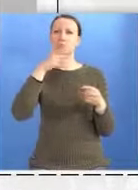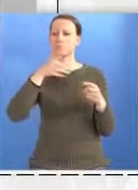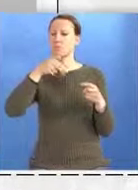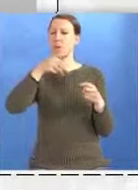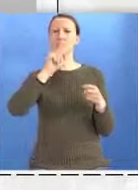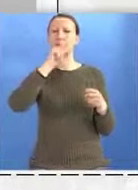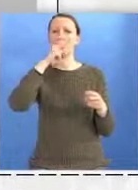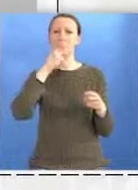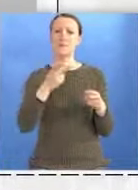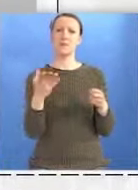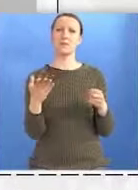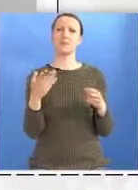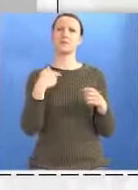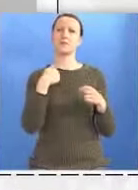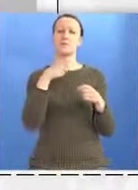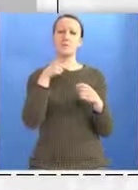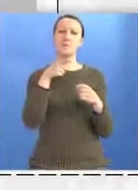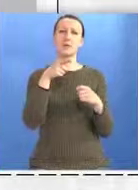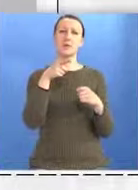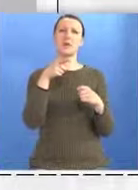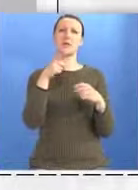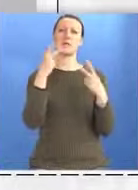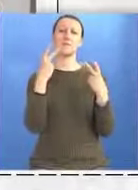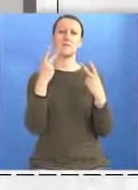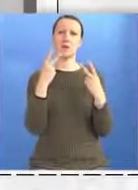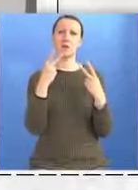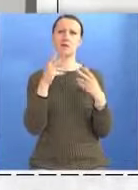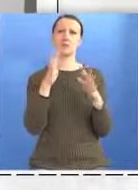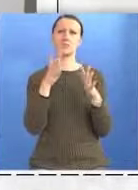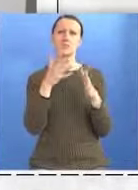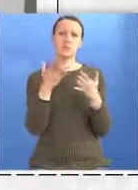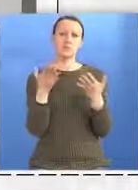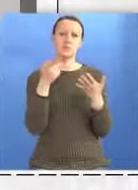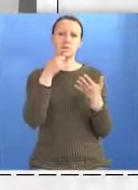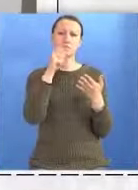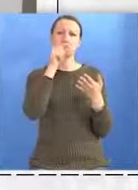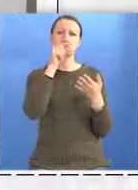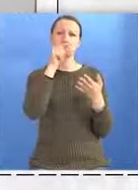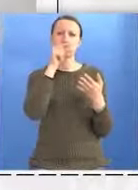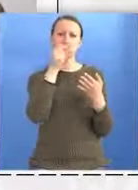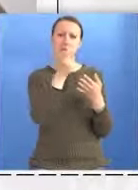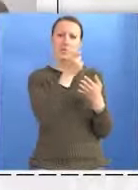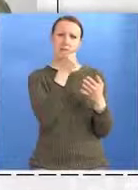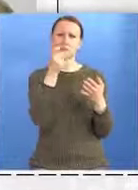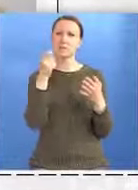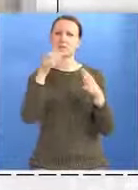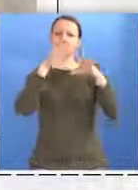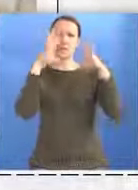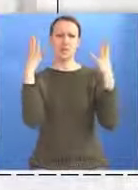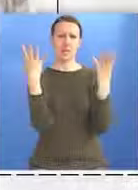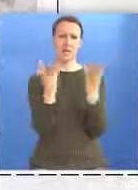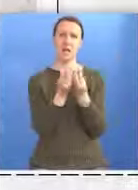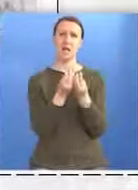vide. Za mene su oni jako važni, ti mali detalji čine u stvari cjelinu